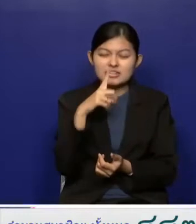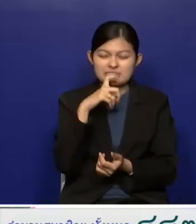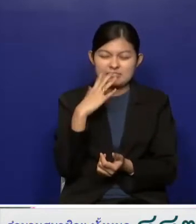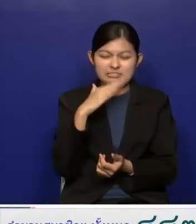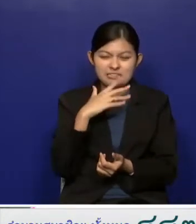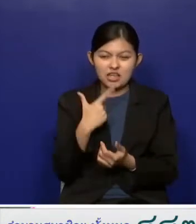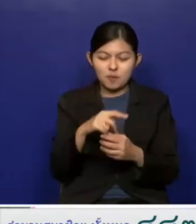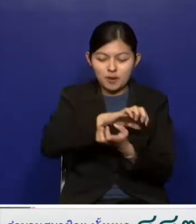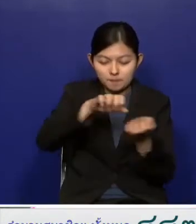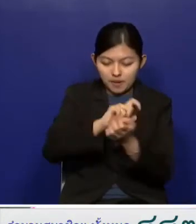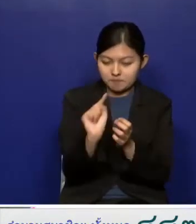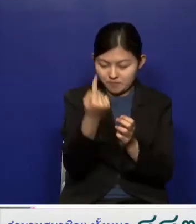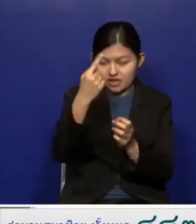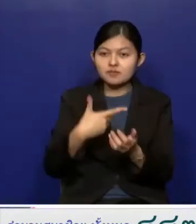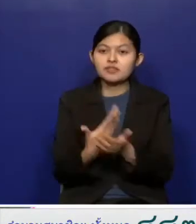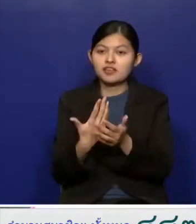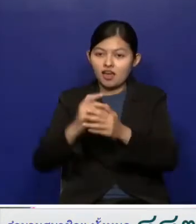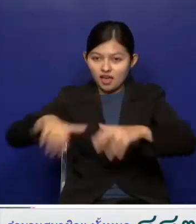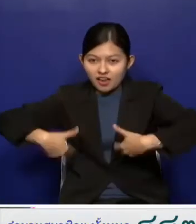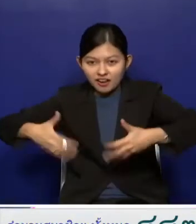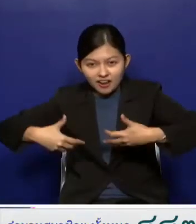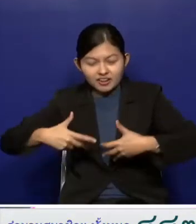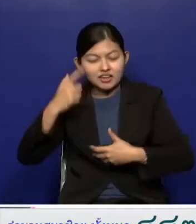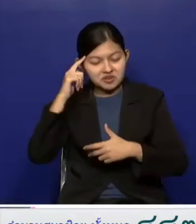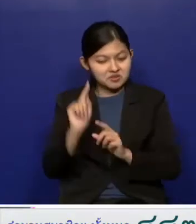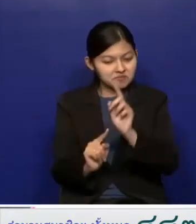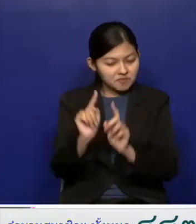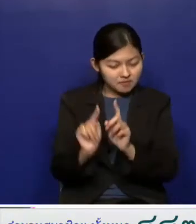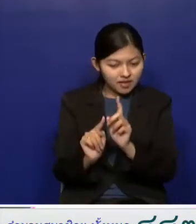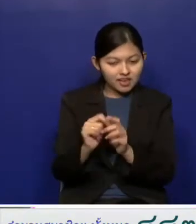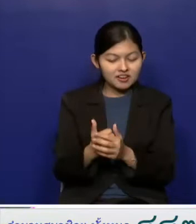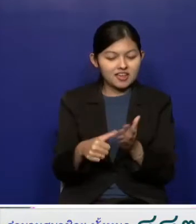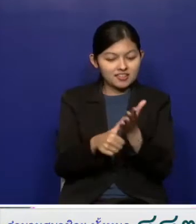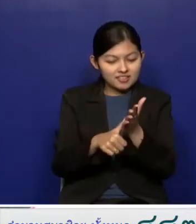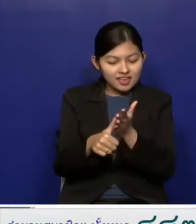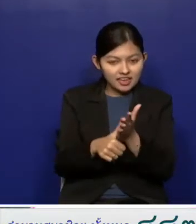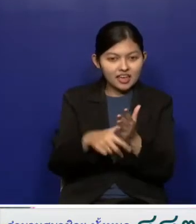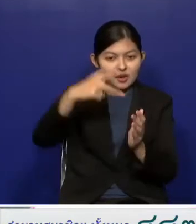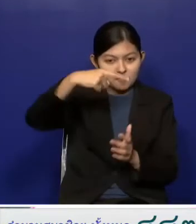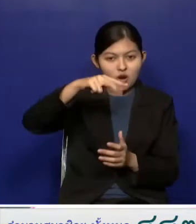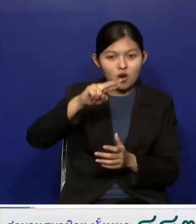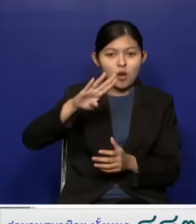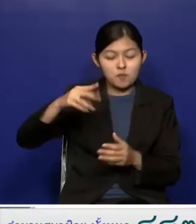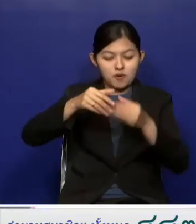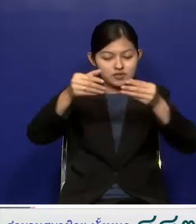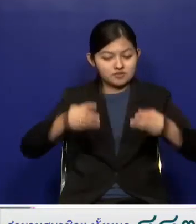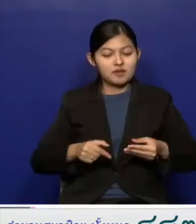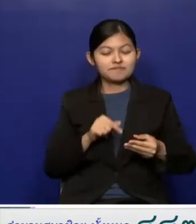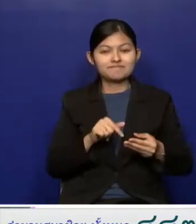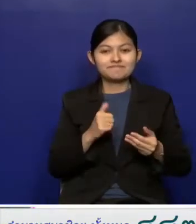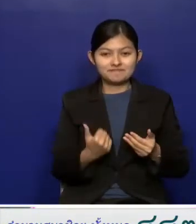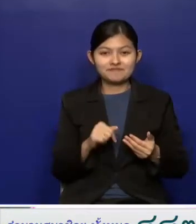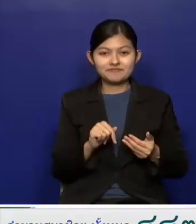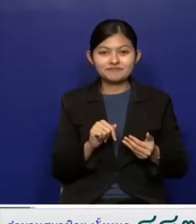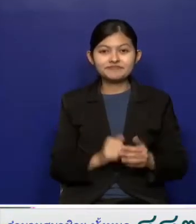ถูกนำมาคำนวณเป็นรายได้ในการแก้ไขพระราชบัญญัติฉบับนี้เดิม